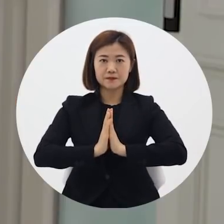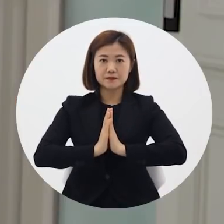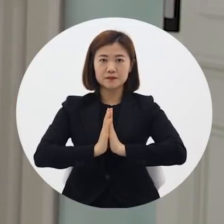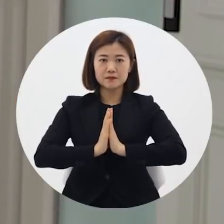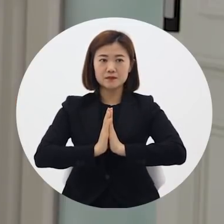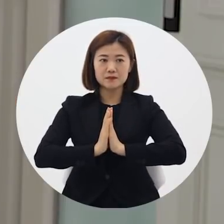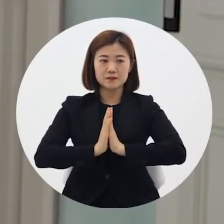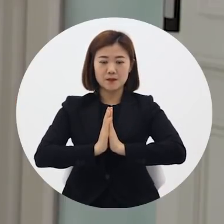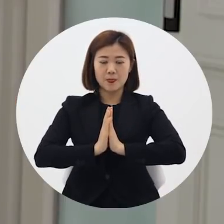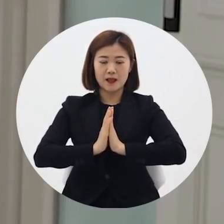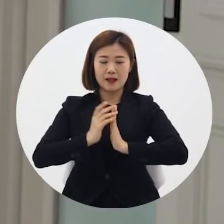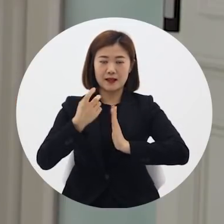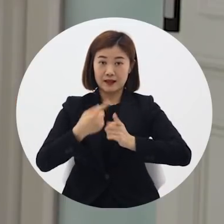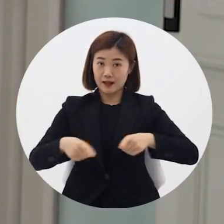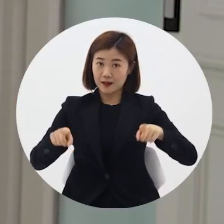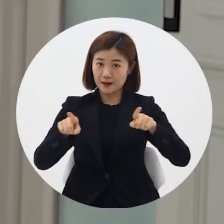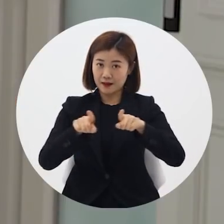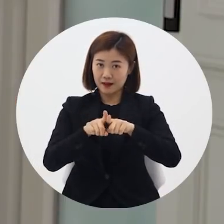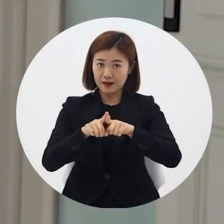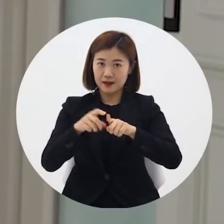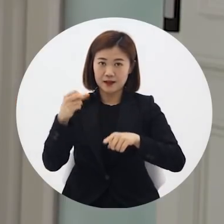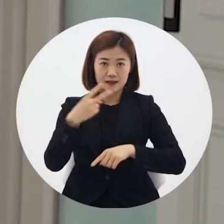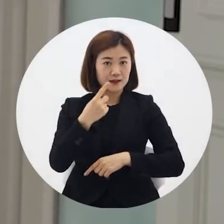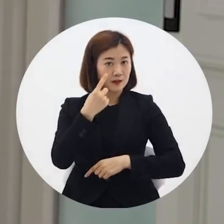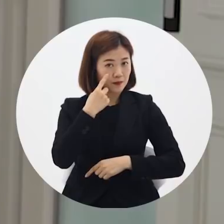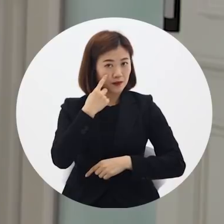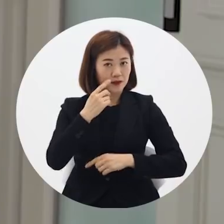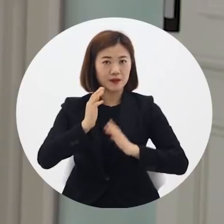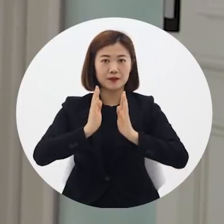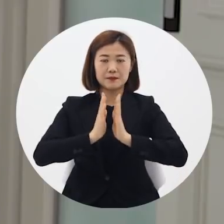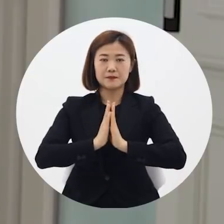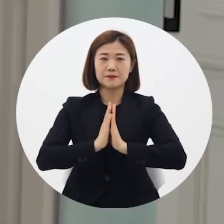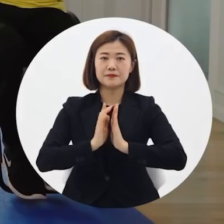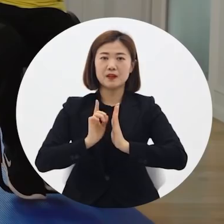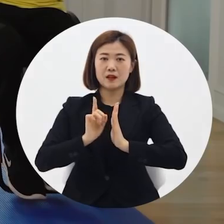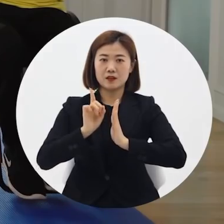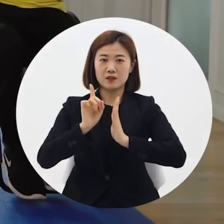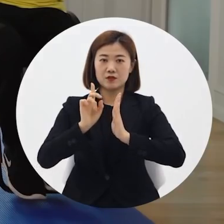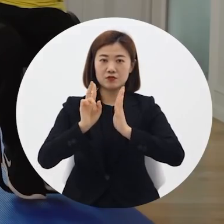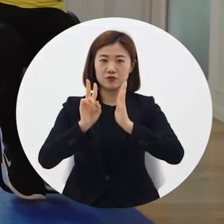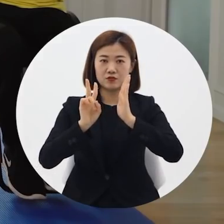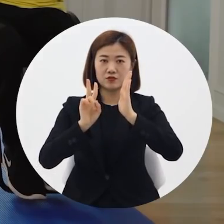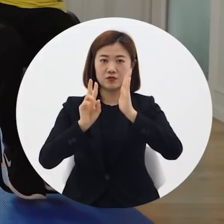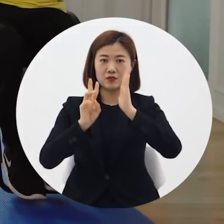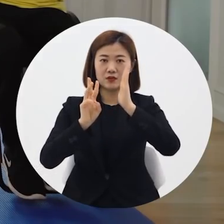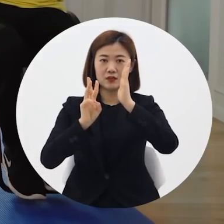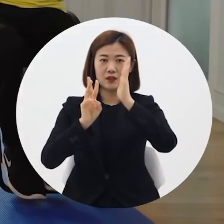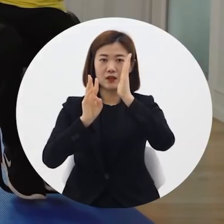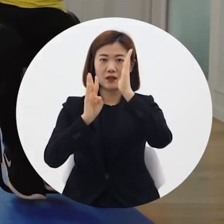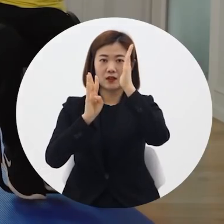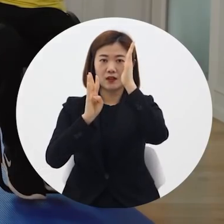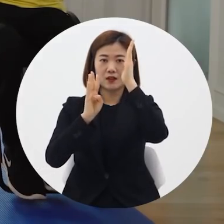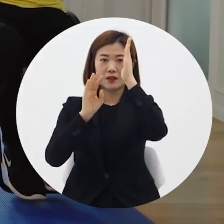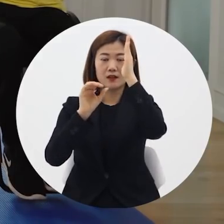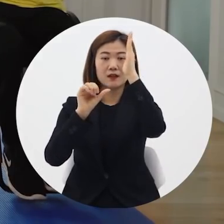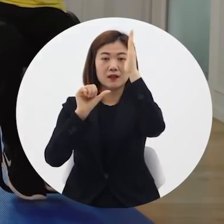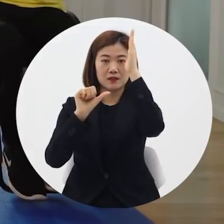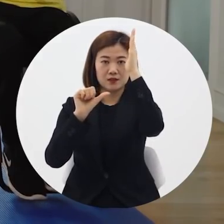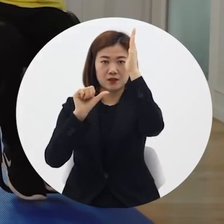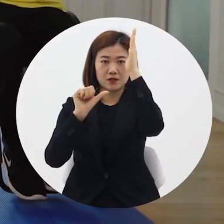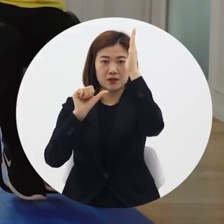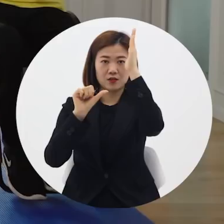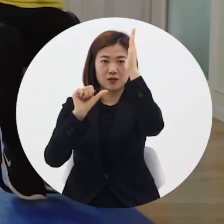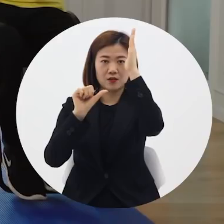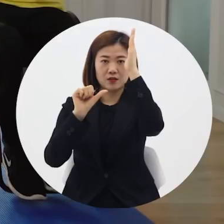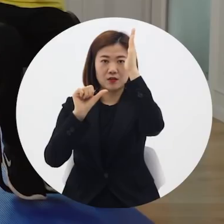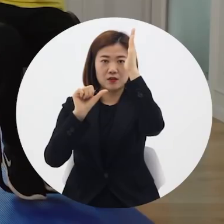자, 이 상태에서 다 함께 같이 해볼까요? 하나, 둘, 셋, 넷,